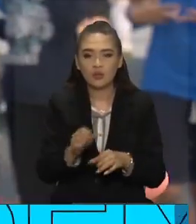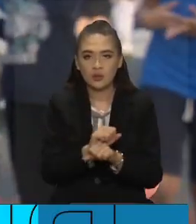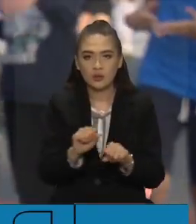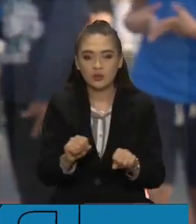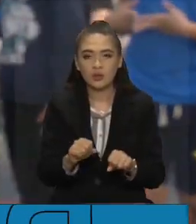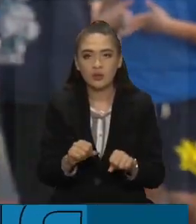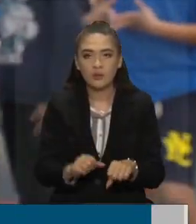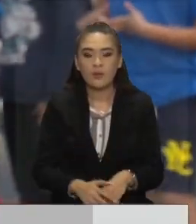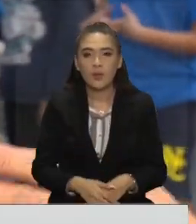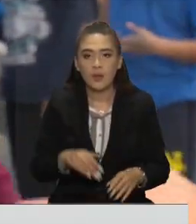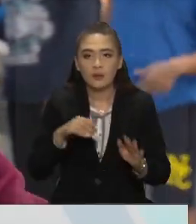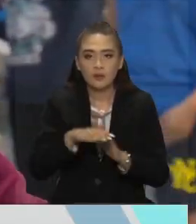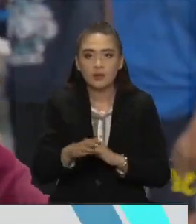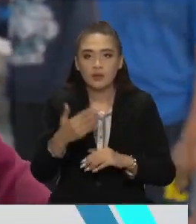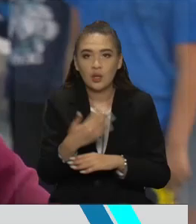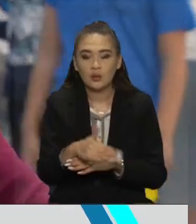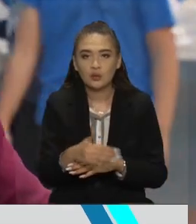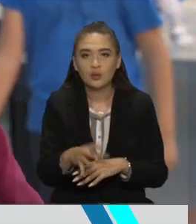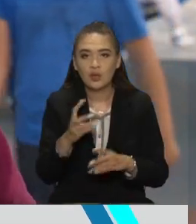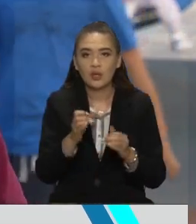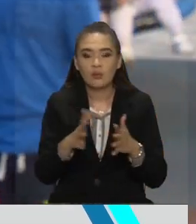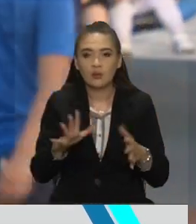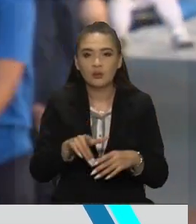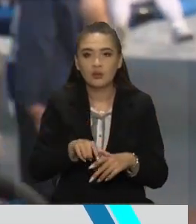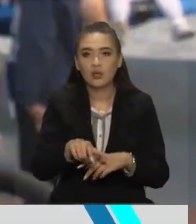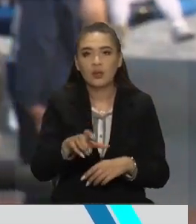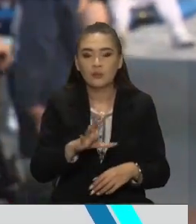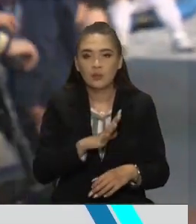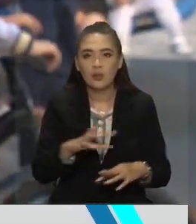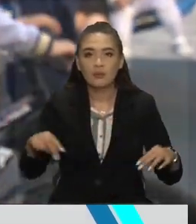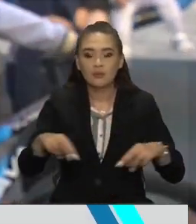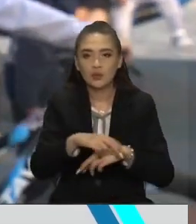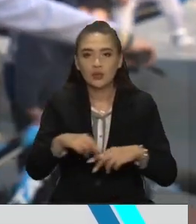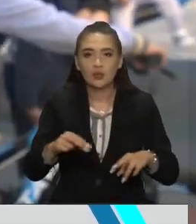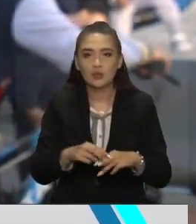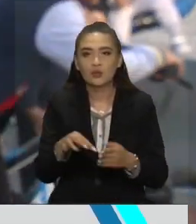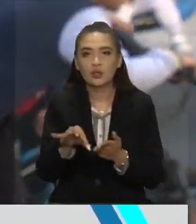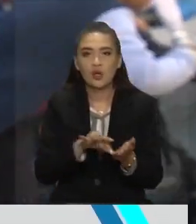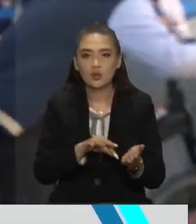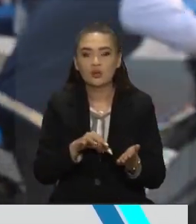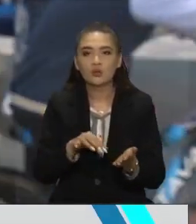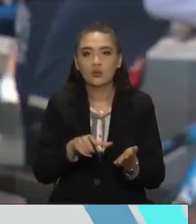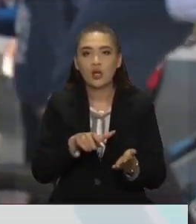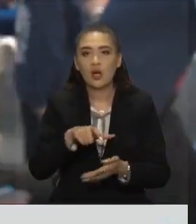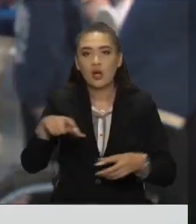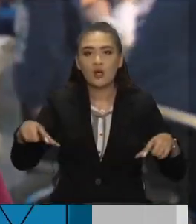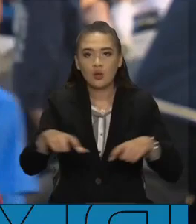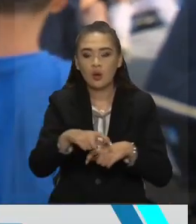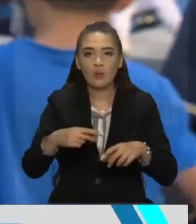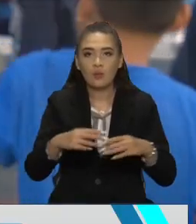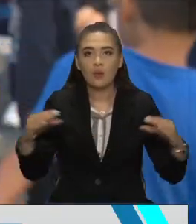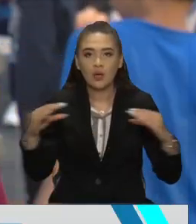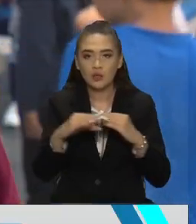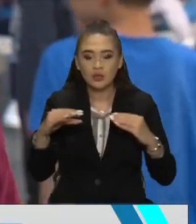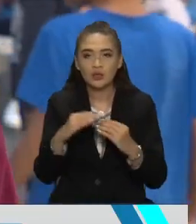Уходим с подъезда, и сразу небольшой тротуар, чтобы пешеходы шли, и сразу же дорога. Машины туда-сюда